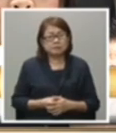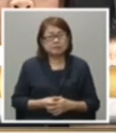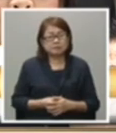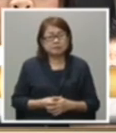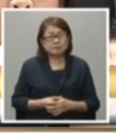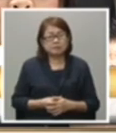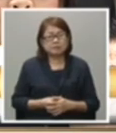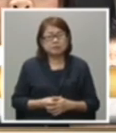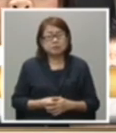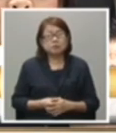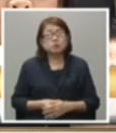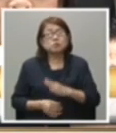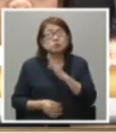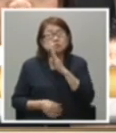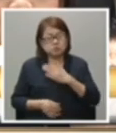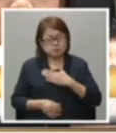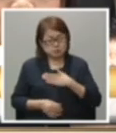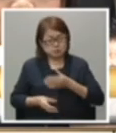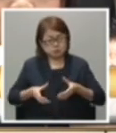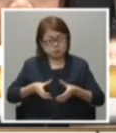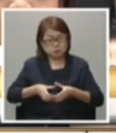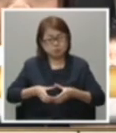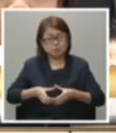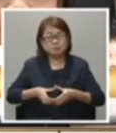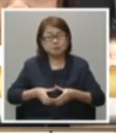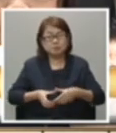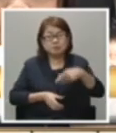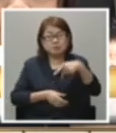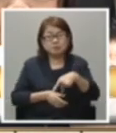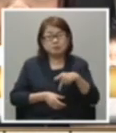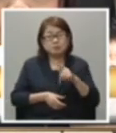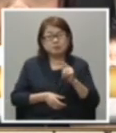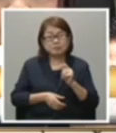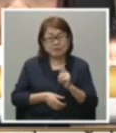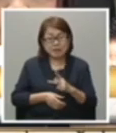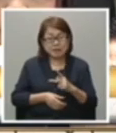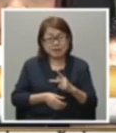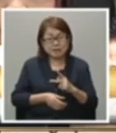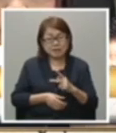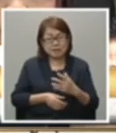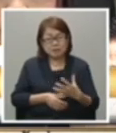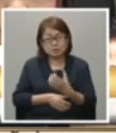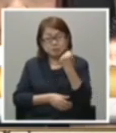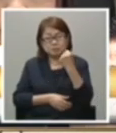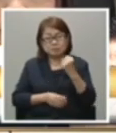ถ้าพรรคเพื่อไทยได้เป็นรัฐบาลนะคะความจริงเราควรจะได้เป็นรัฐบาล